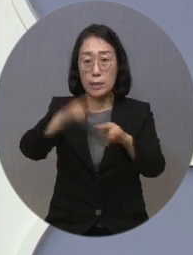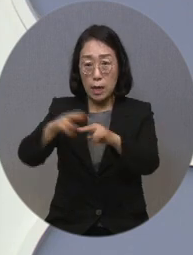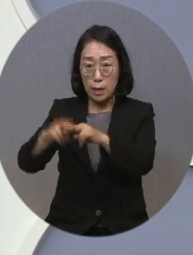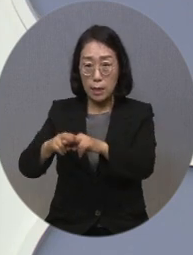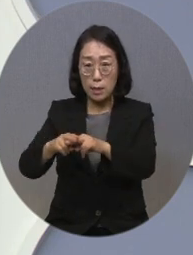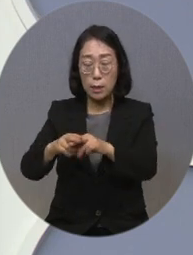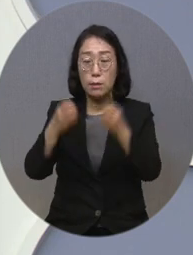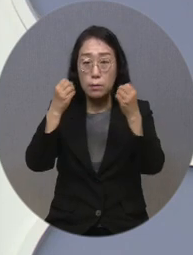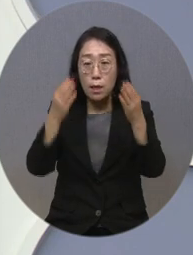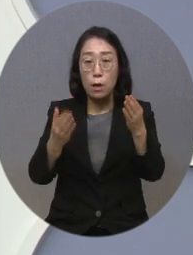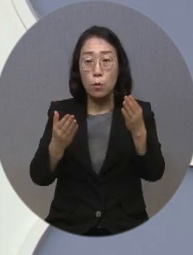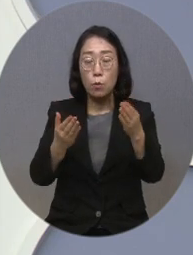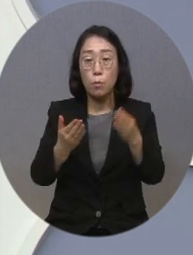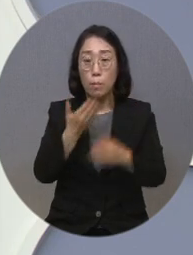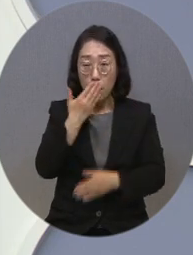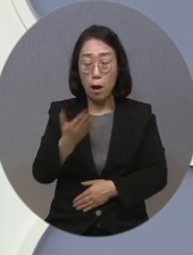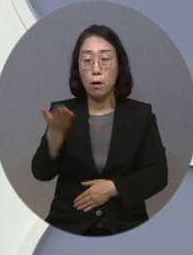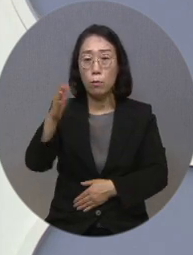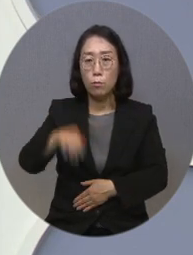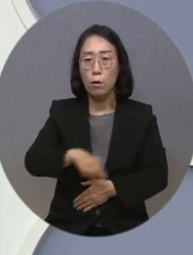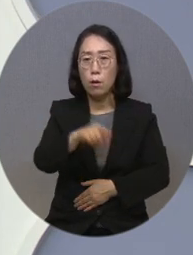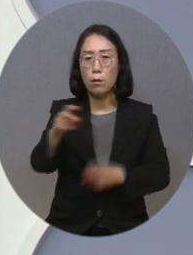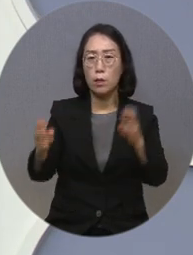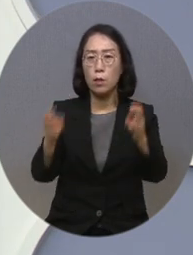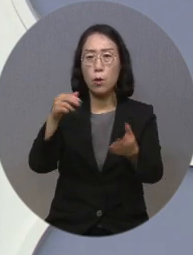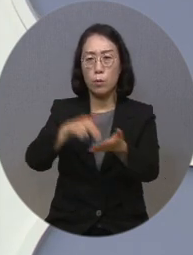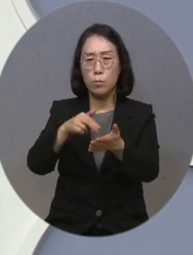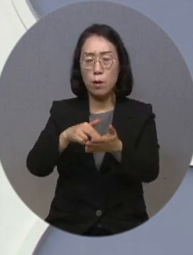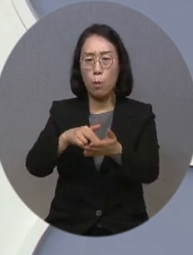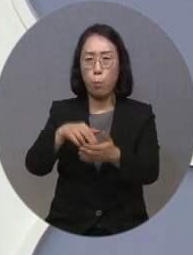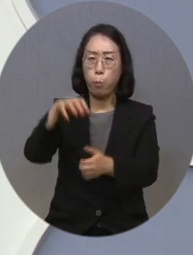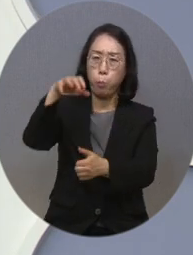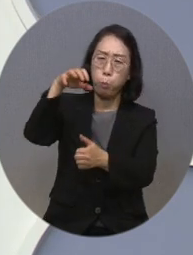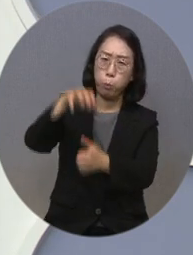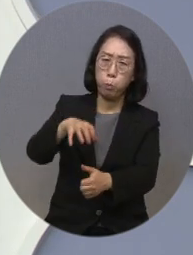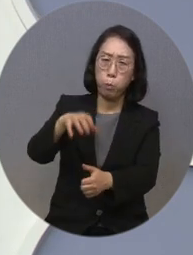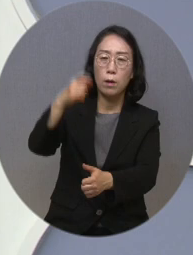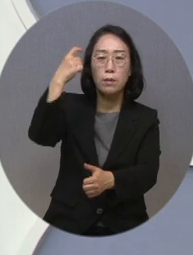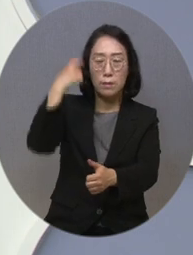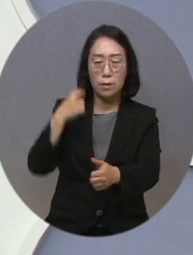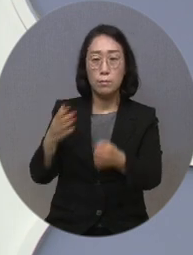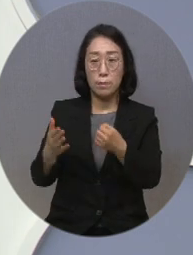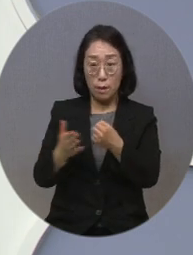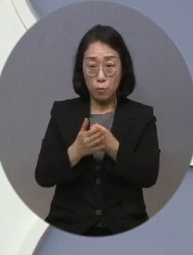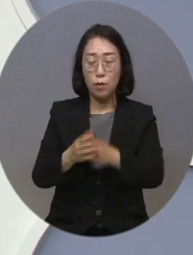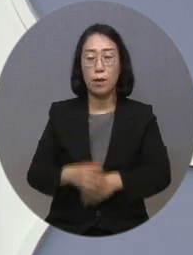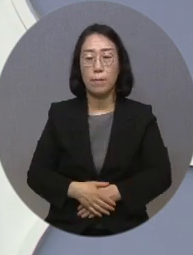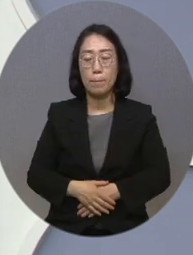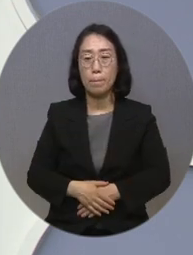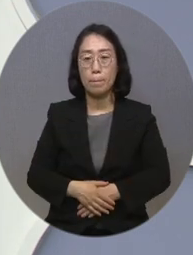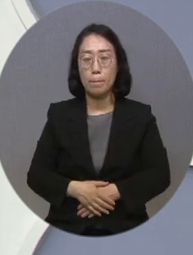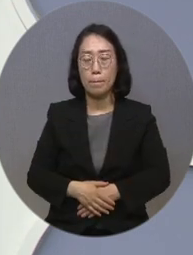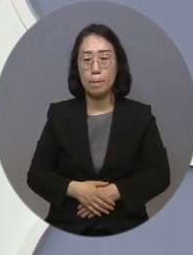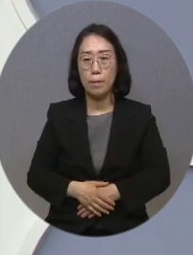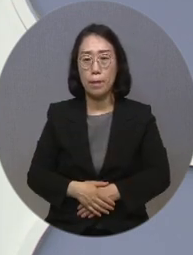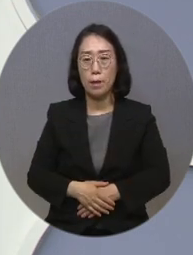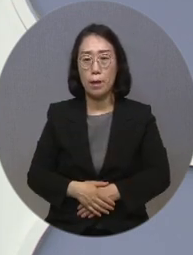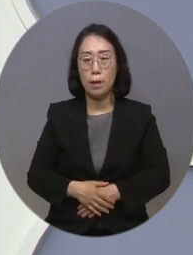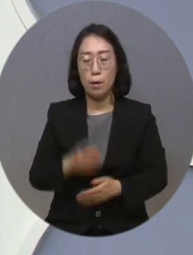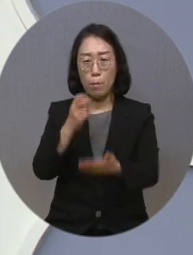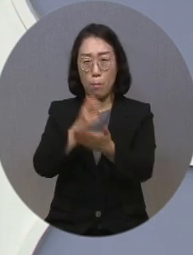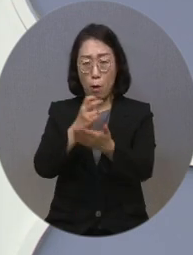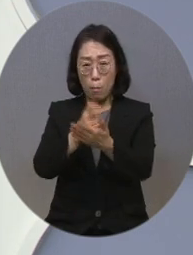그냥 어떻게 움직일 수 없는 이러한 그 상황을 지금 만들었다 이렇게 생각합니다. 그래서 기업의 규제 완화를